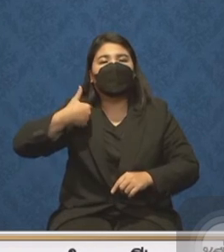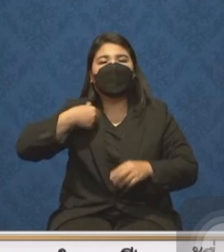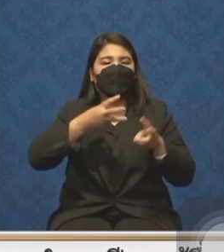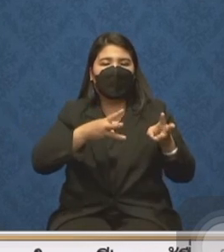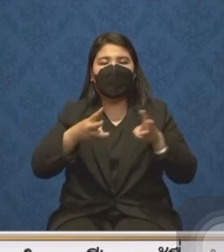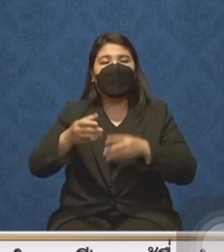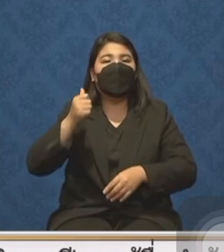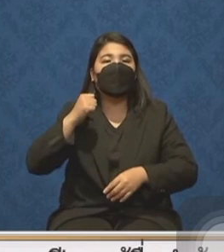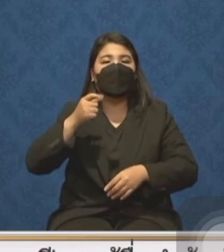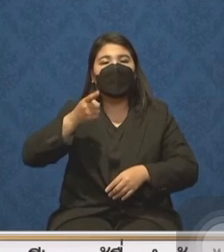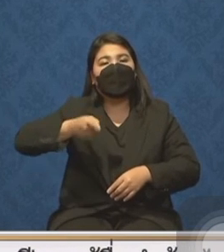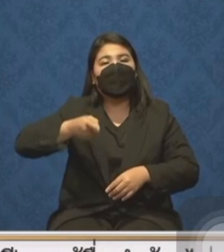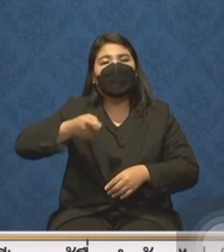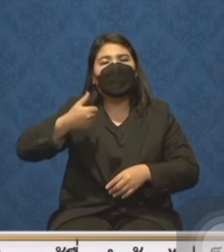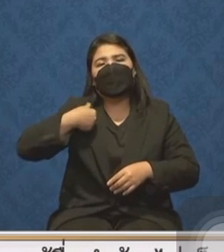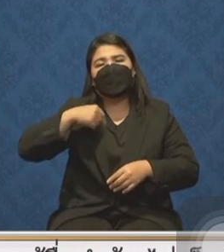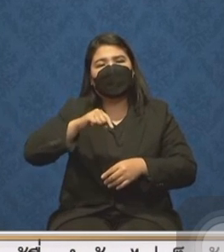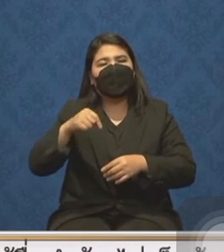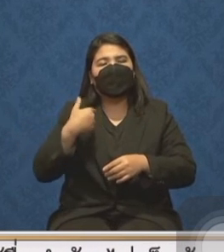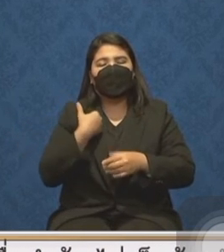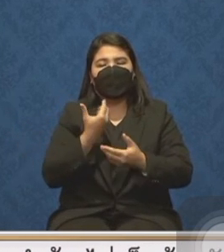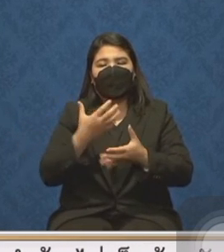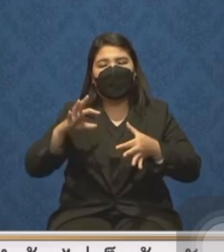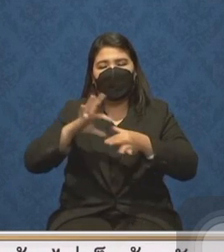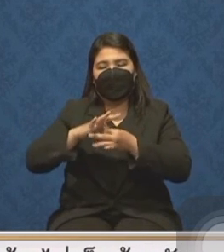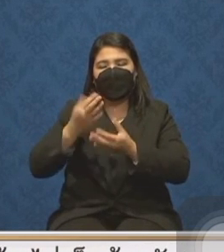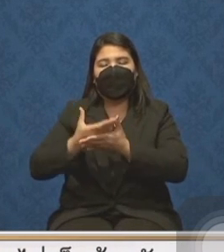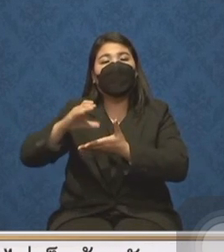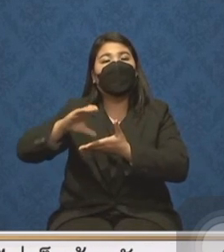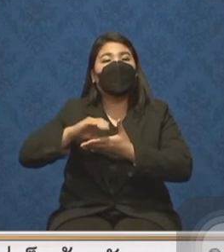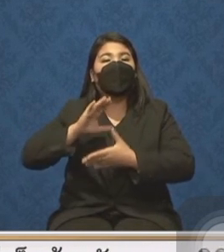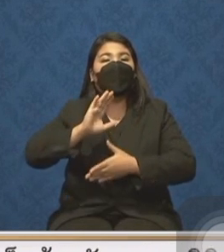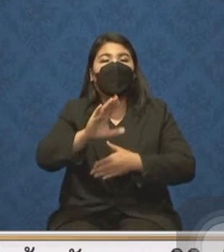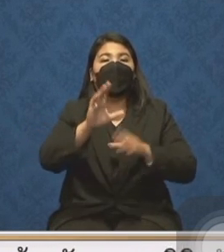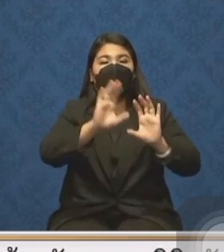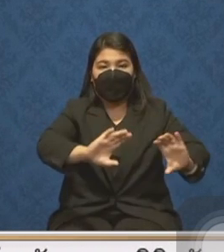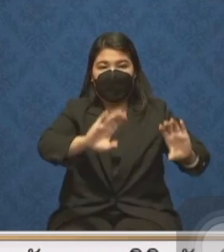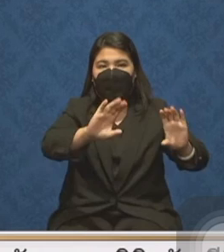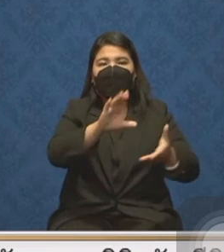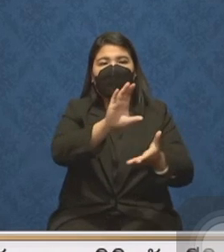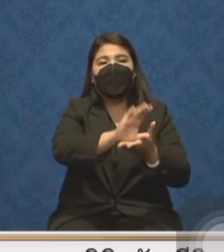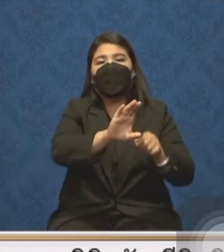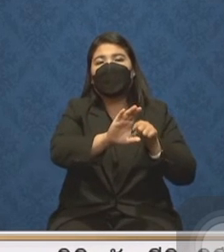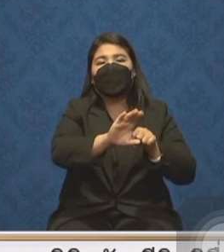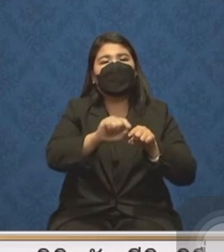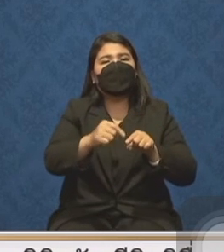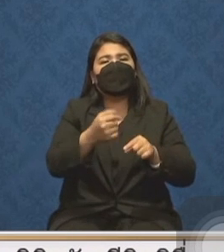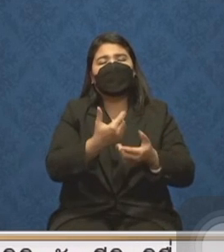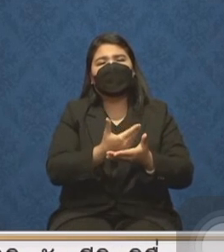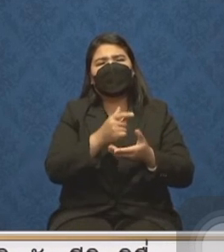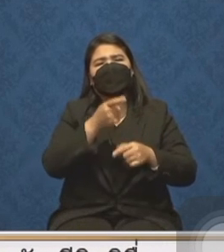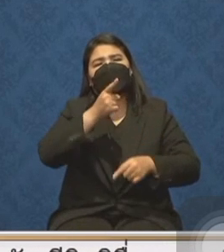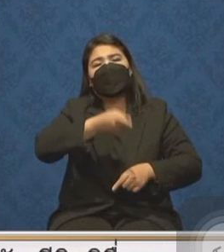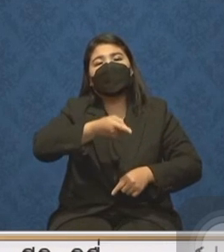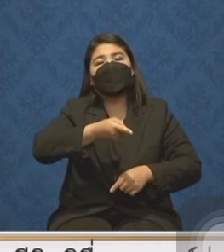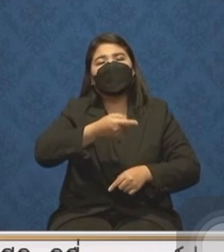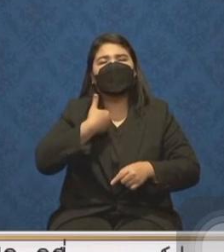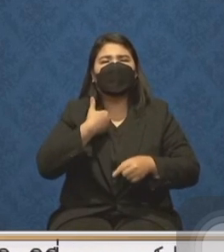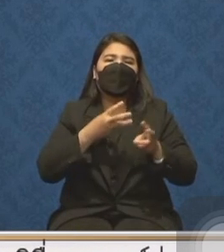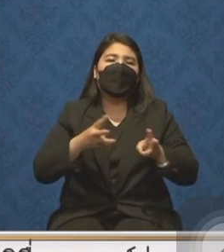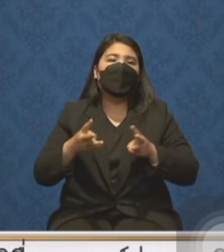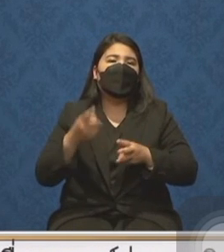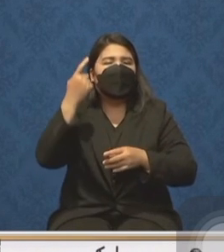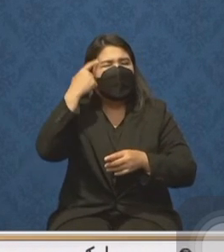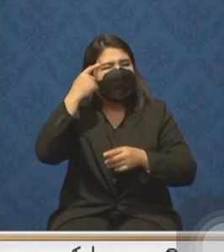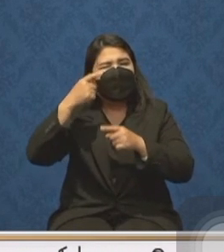การทำงบประมาณของรัฐบาลด้วยครับงบประมาณก็ยังเป็นการทำงบประมาณแบบเดิมๆใช้วิธีหลักคิด